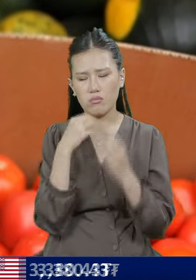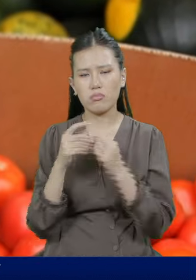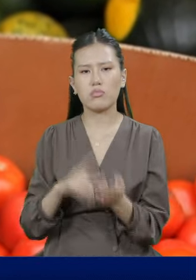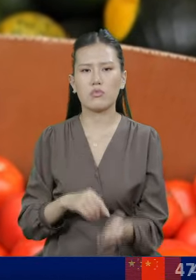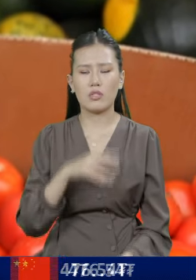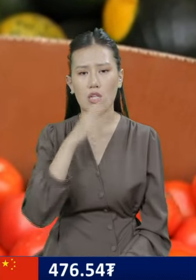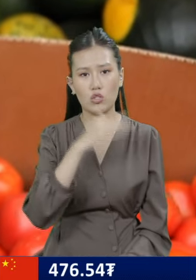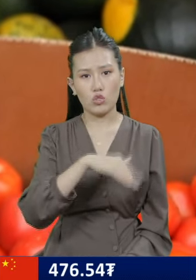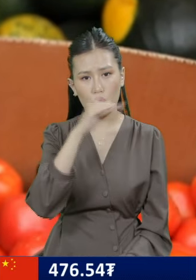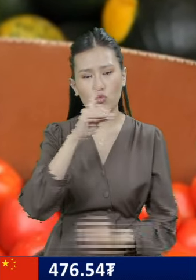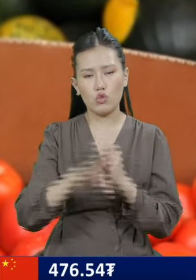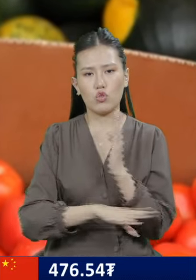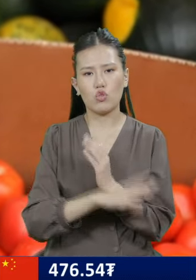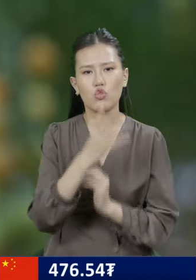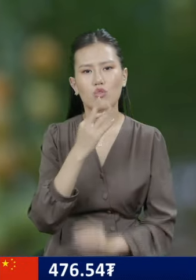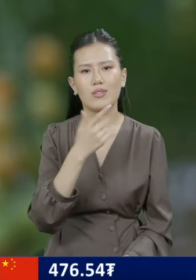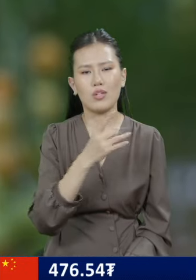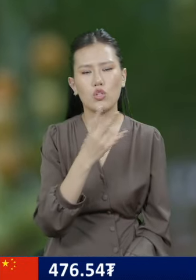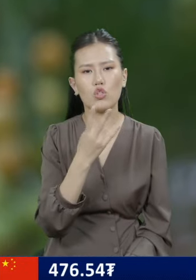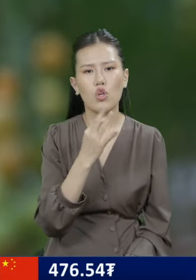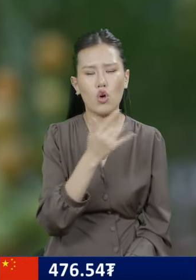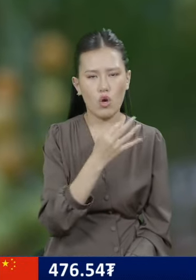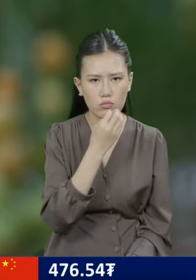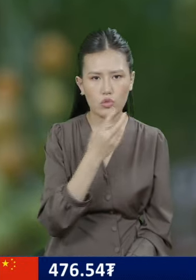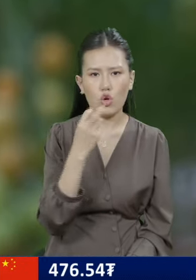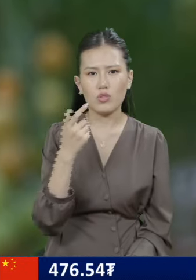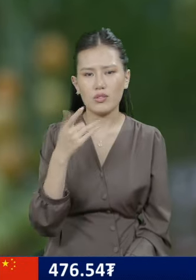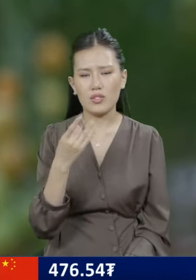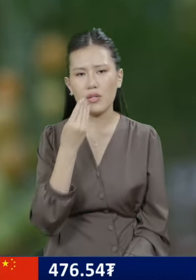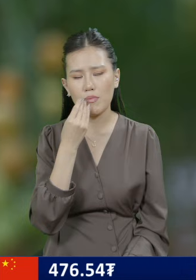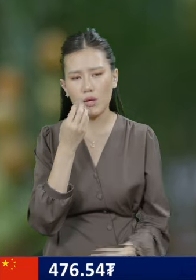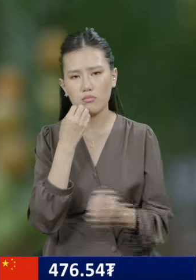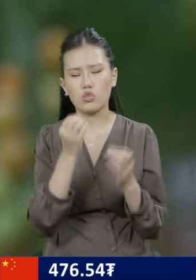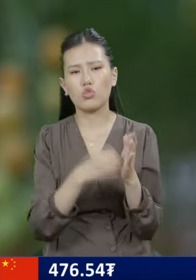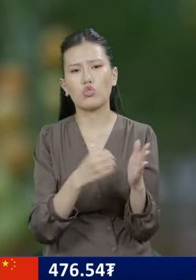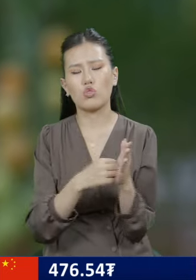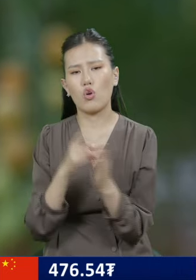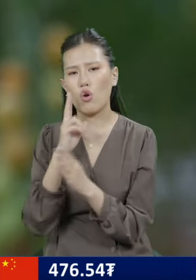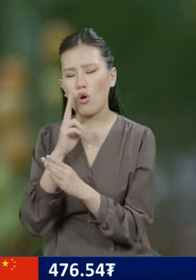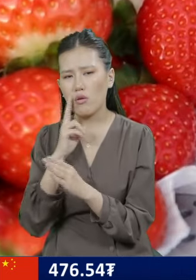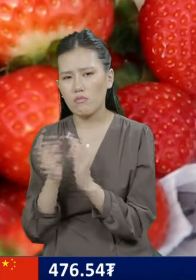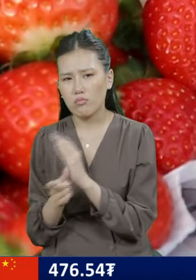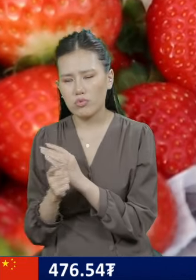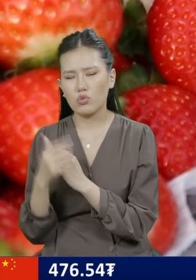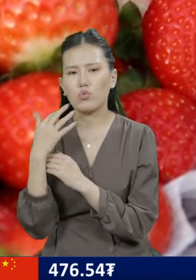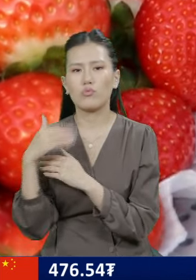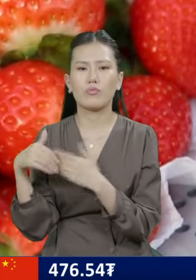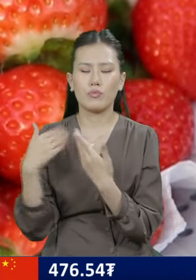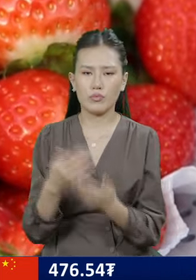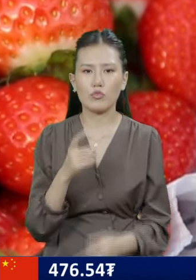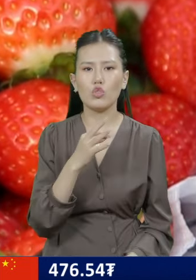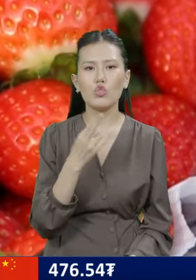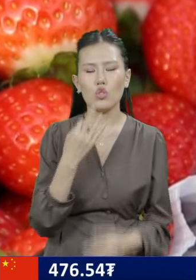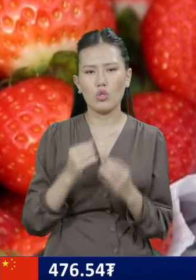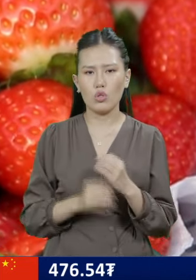Насанд хүрсэн хүн өдөрт 400 грамм ногоо, 200 грамм жимс жимсгэн хэрэглэх хэрэгтэй болохыг хоолцож хэлж байна. Ингэхдээ хотоод гэдсний